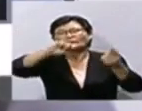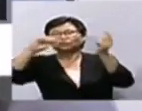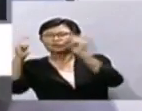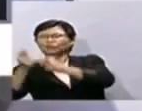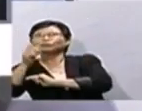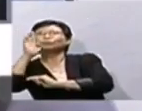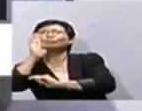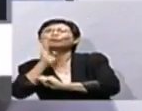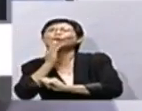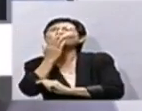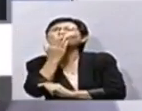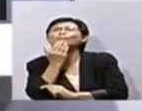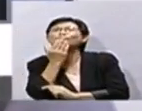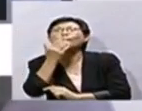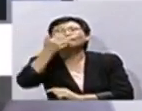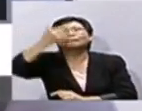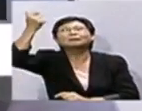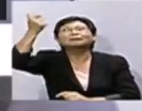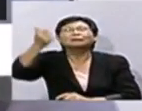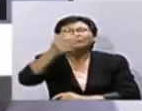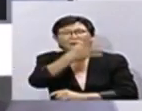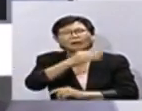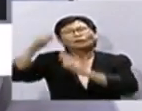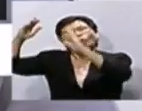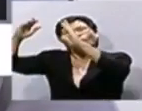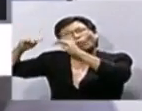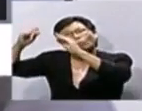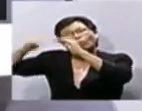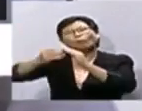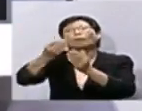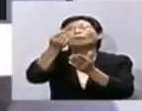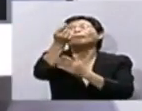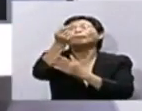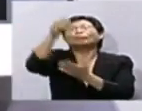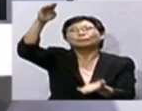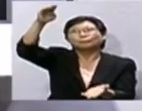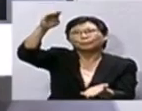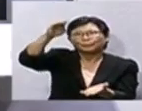sugar. And we hope by bringing the prices down